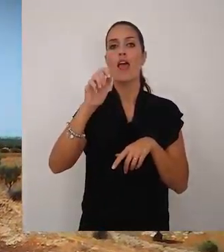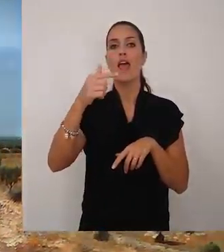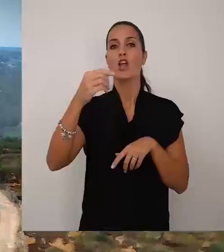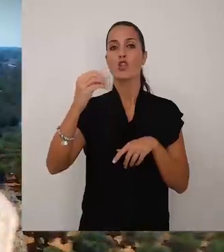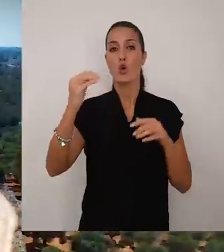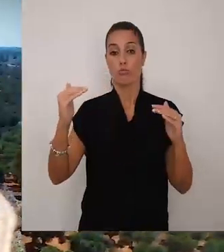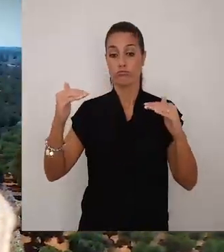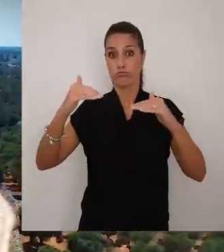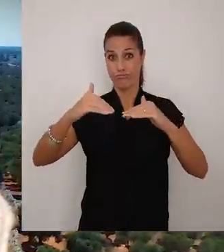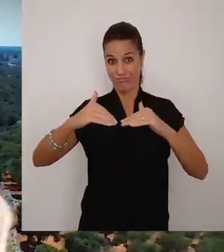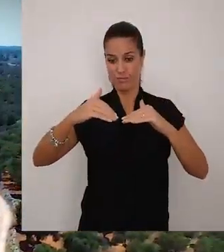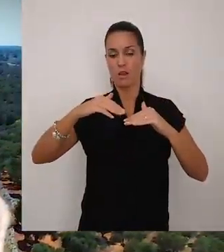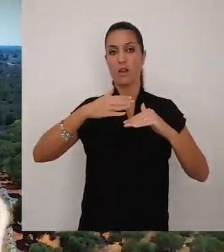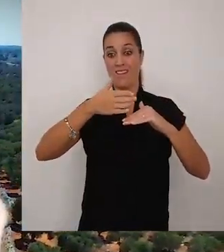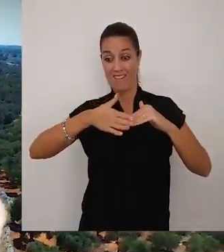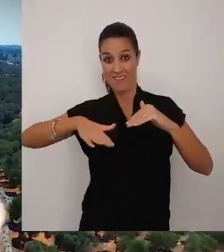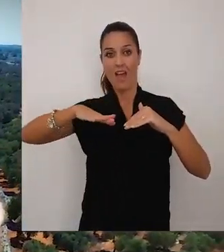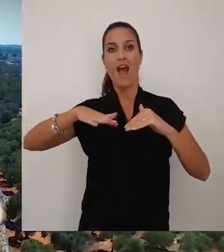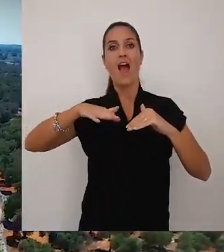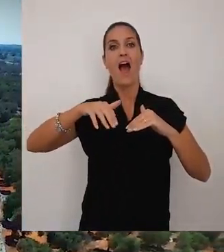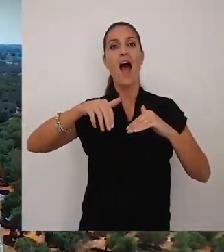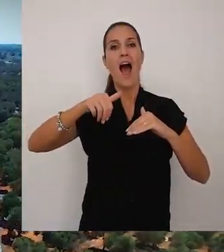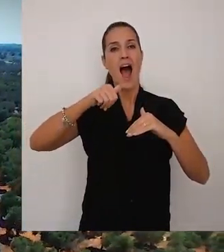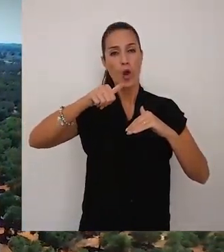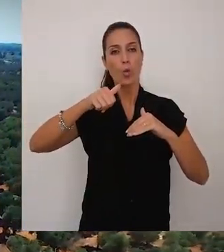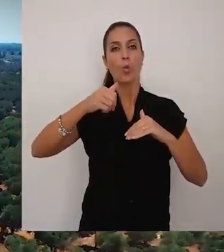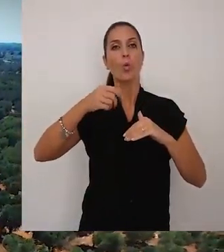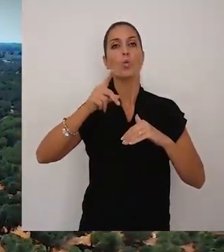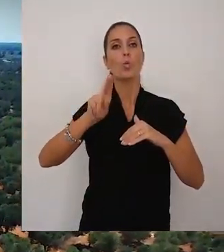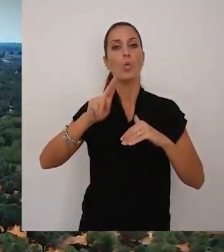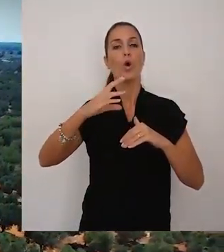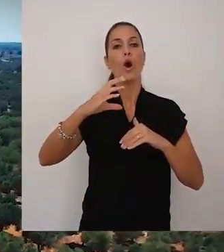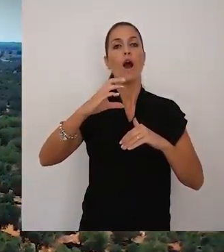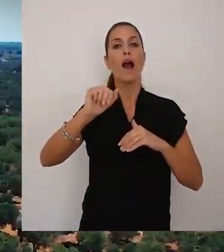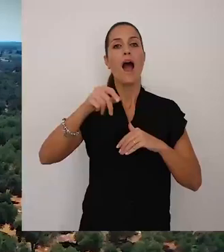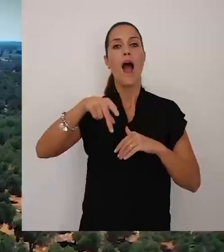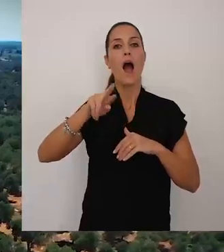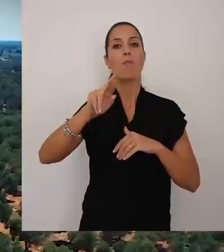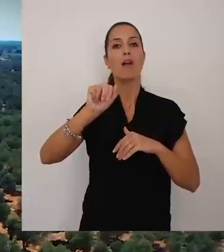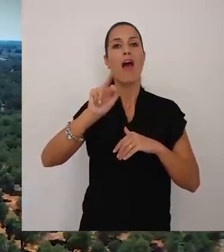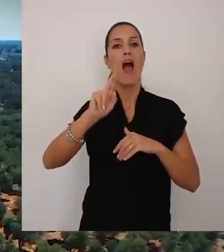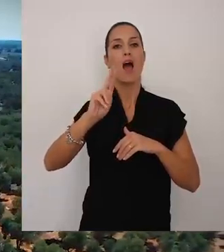chiamato Lacco del Capraro, utilizzato in passato per l'abbeveramento delle greggi.